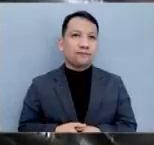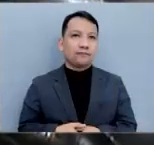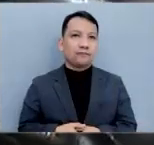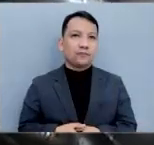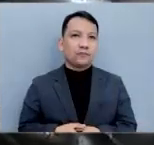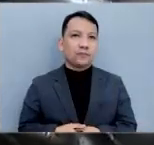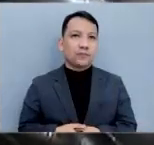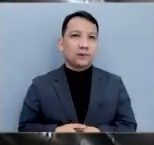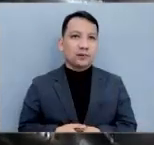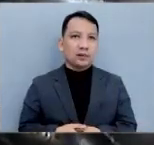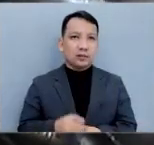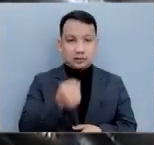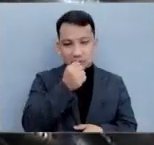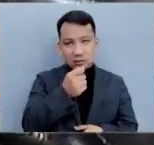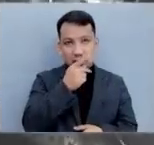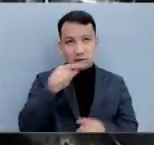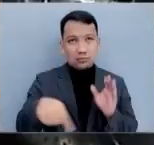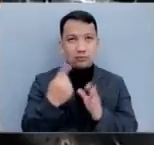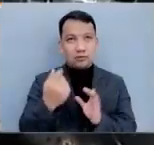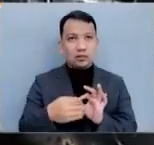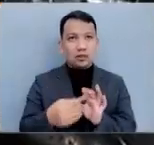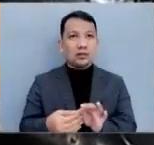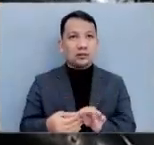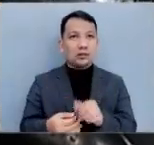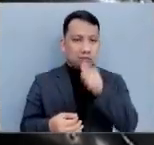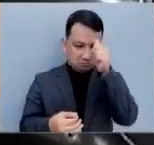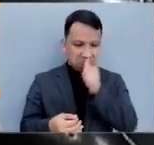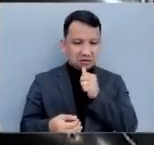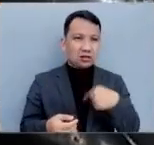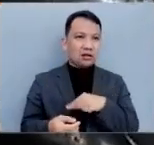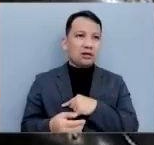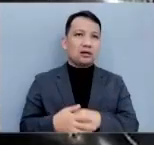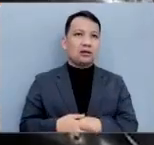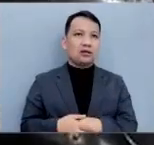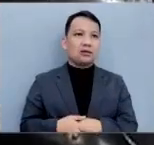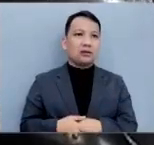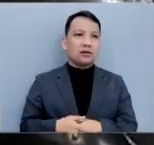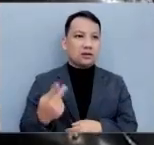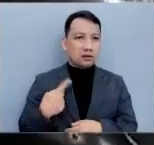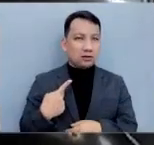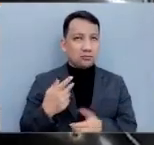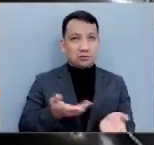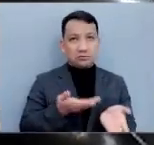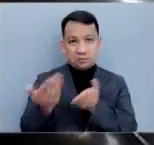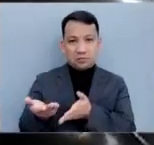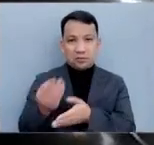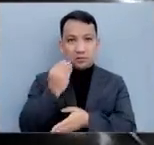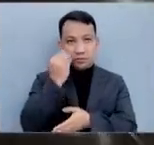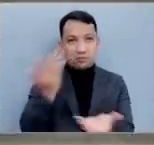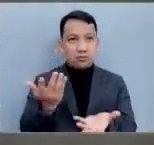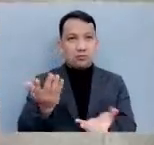merenda ko na lang is isang beses na lang, nagtitiis na lang para lang merong kamayuwi sa pamilya mo na kahit